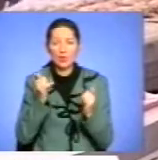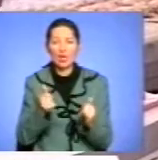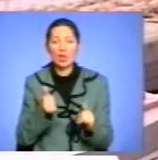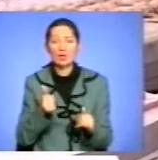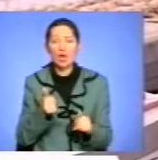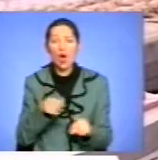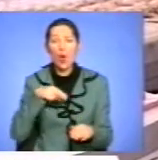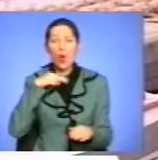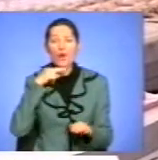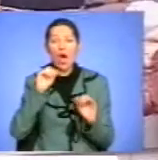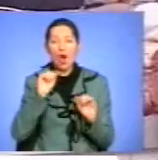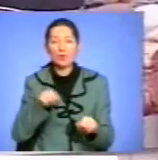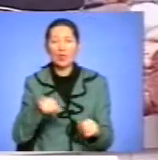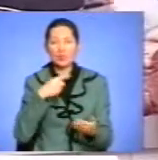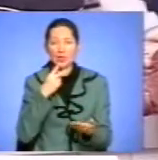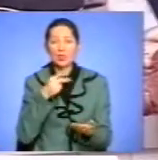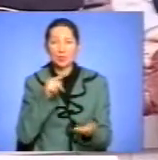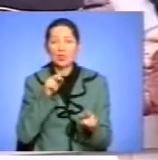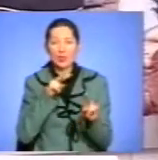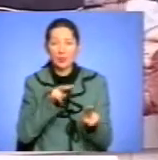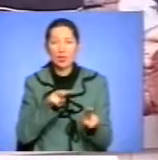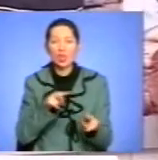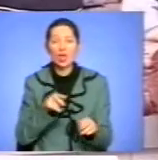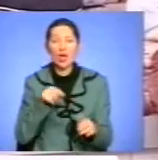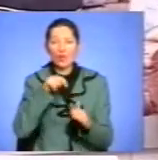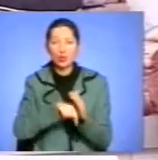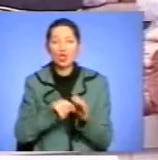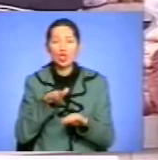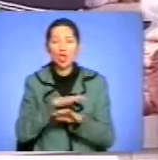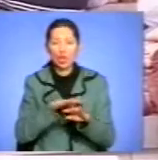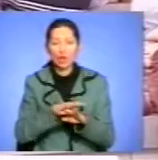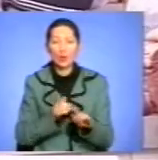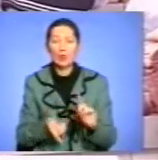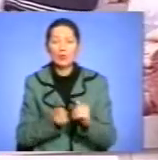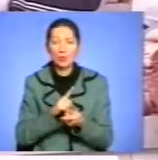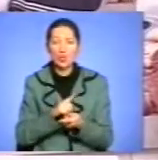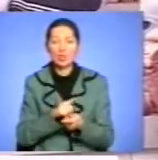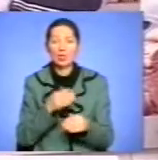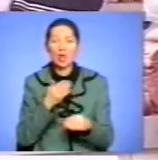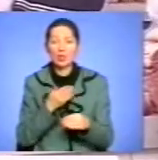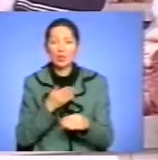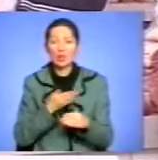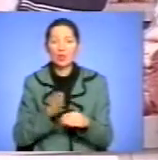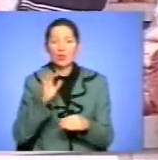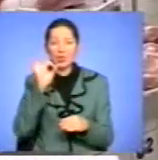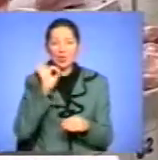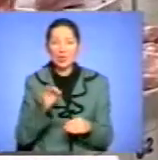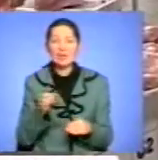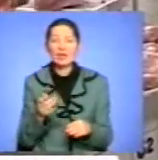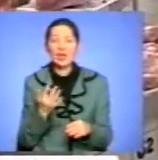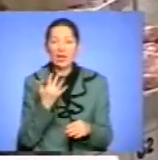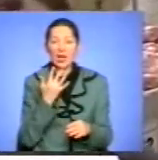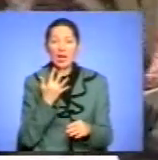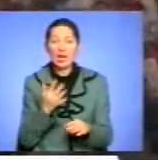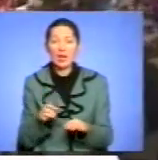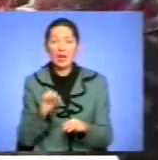влади зосереджена на розвиткові внутрішнього ринку України, а саме у заміщенні певної частки імпорту продукції вітчизняного виробництва.